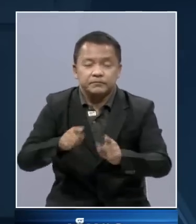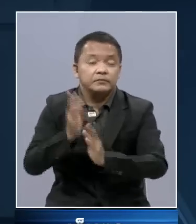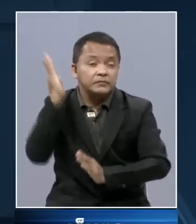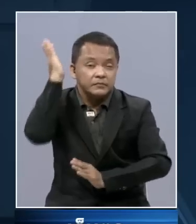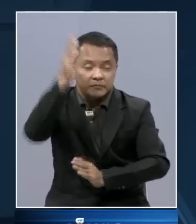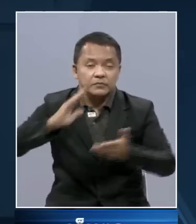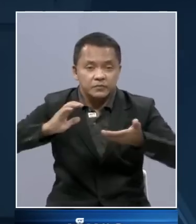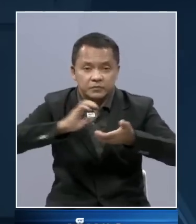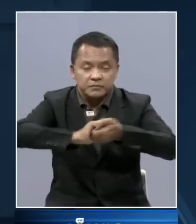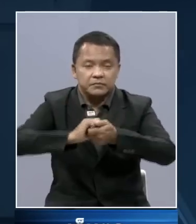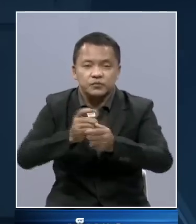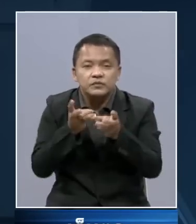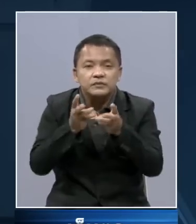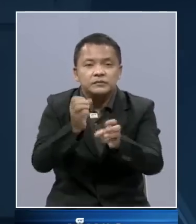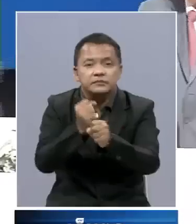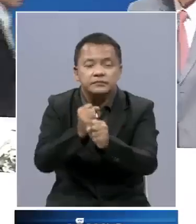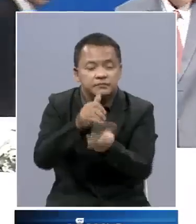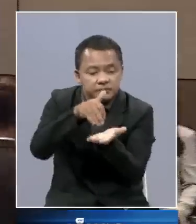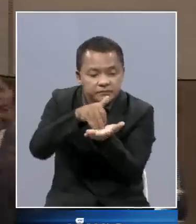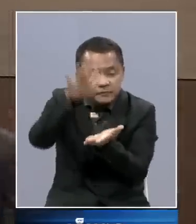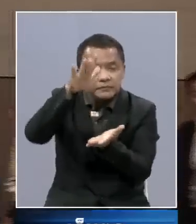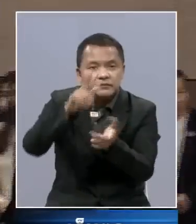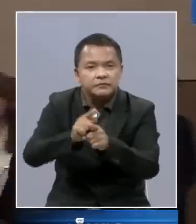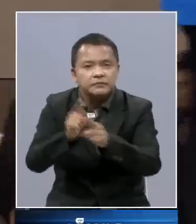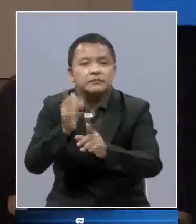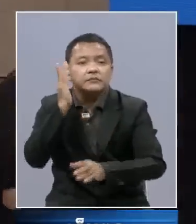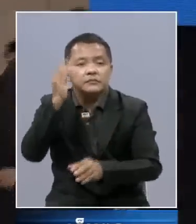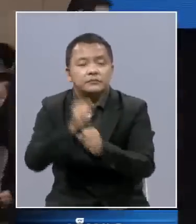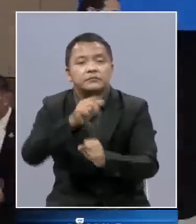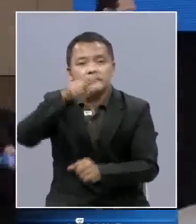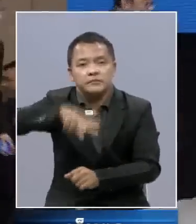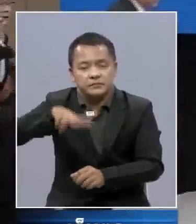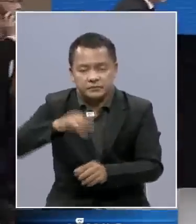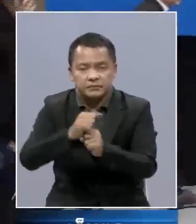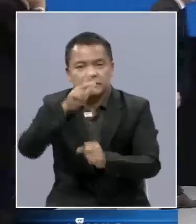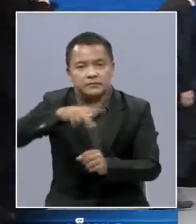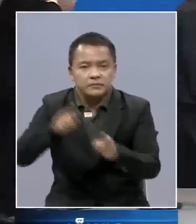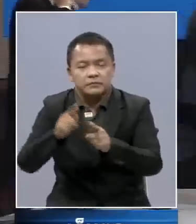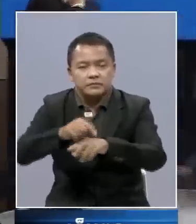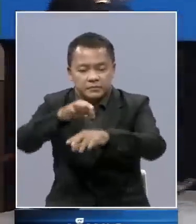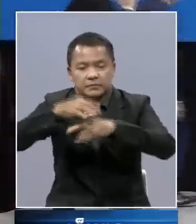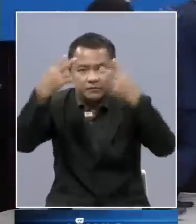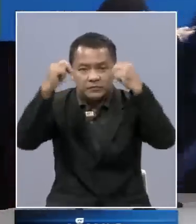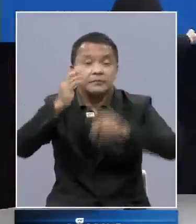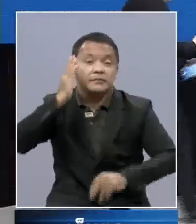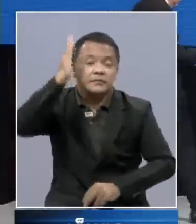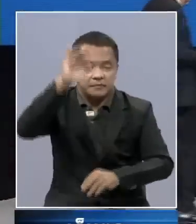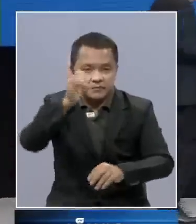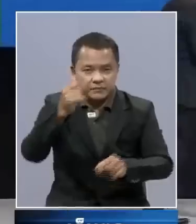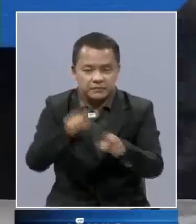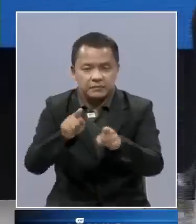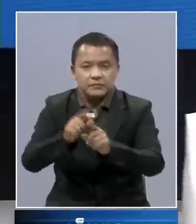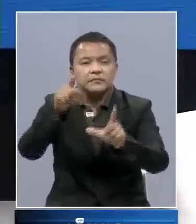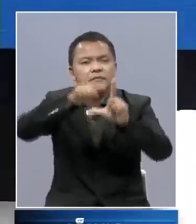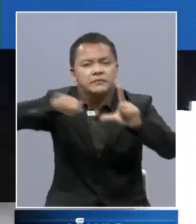ไปจะมีการวางยาเตะตัดขากันแล้วก็อีกด้านนึงเพื่อไทยเนี่ยอาจจะช่วงชิงเก้าอี้นายกหนักขึ้นก็ได้เพราะอ้างได้ว่า